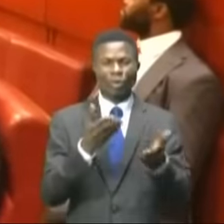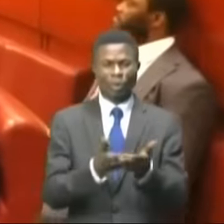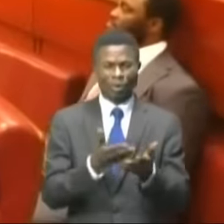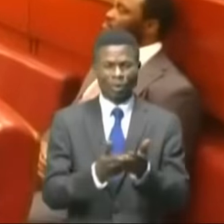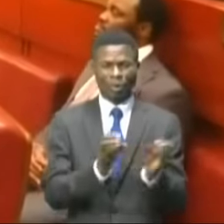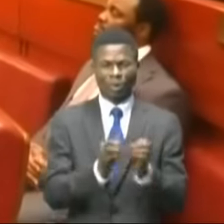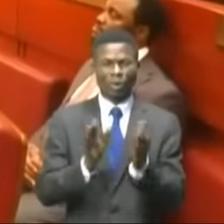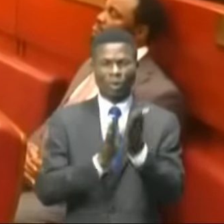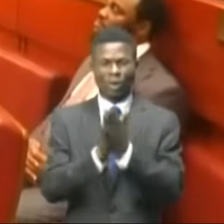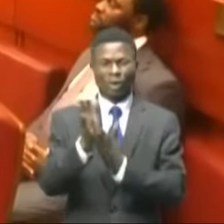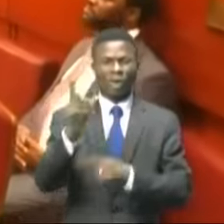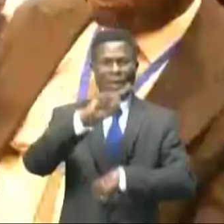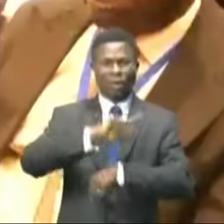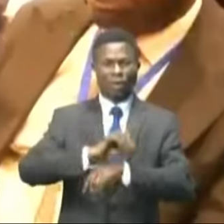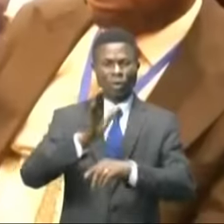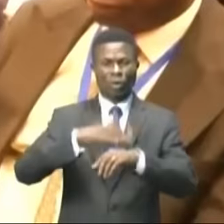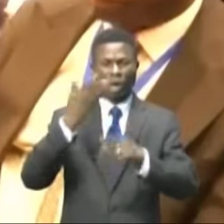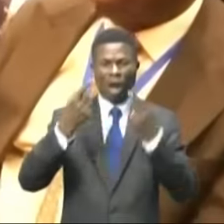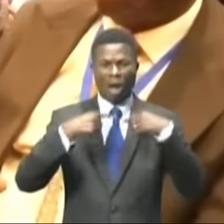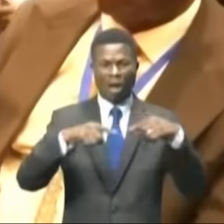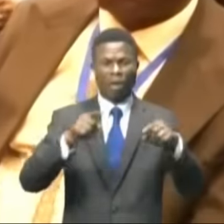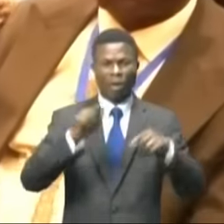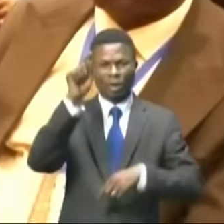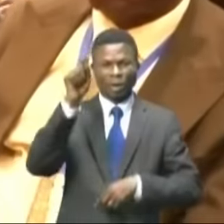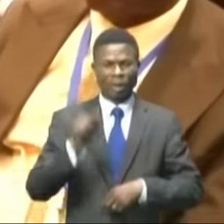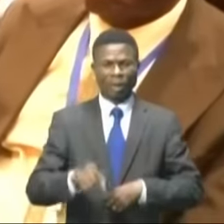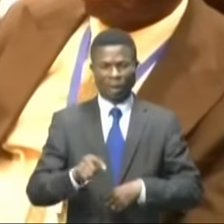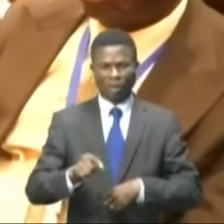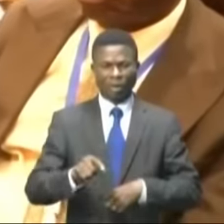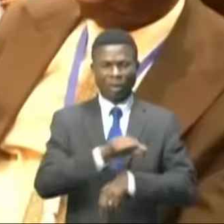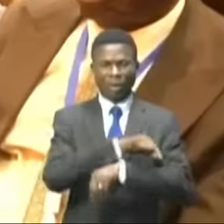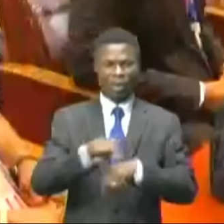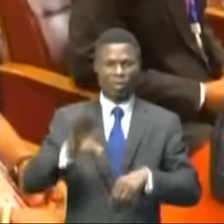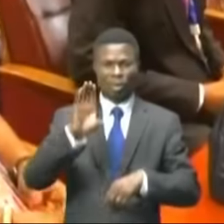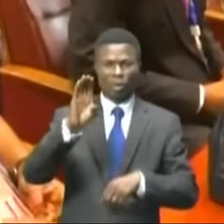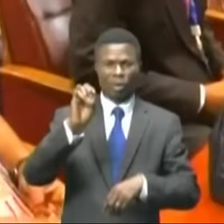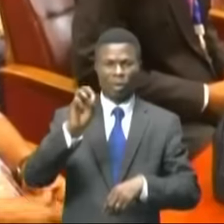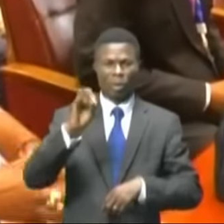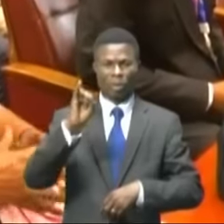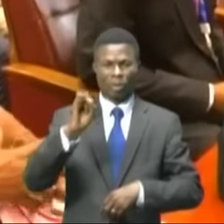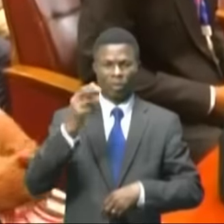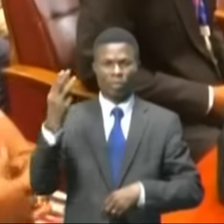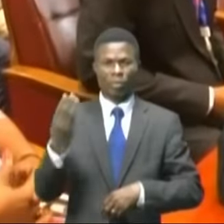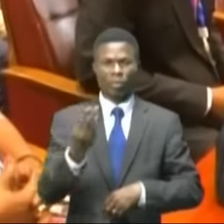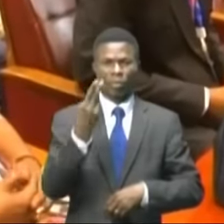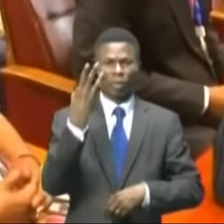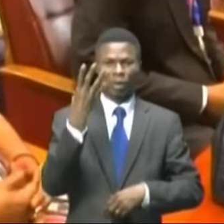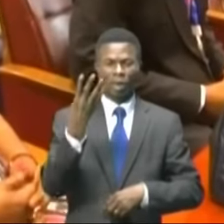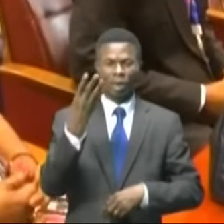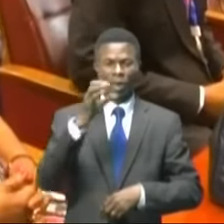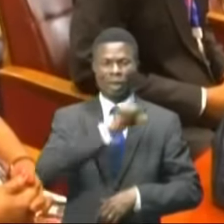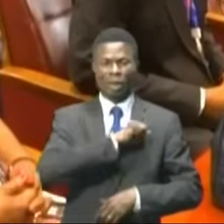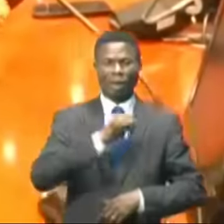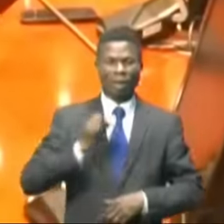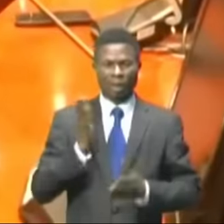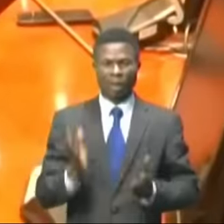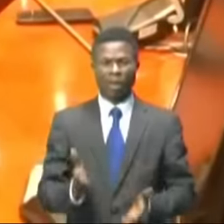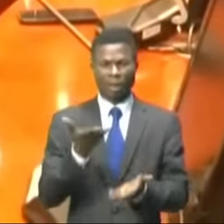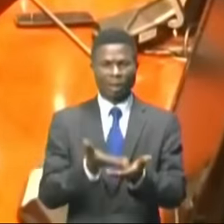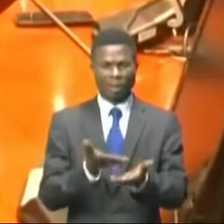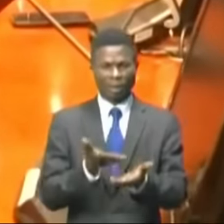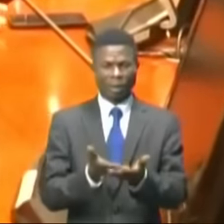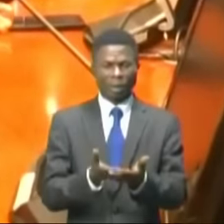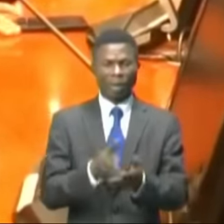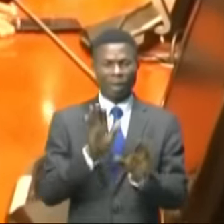tenue 15 jours après la publication des résultats par la CENI. Jusque-là, 24 sénateurs manquent à la en entendant